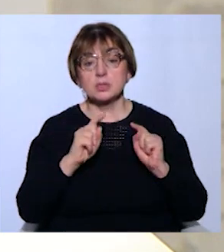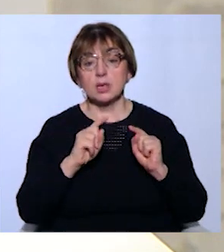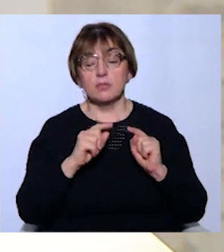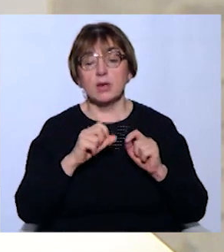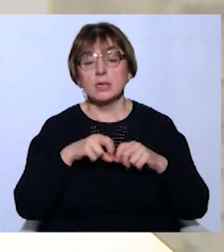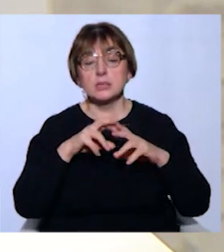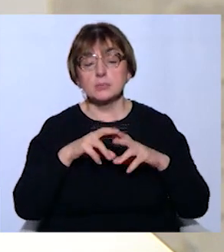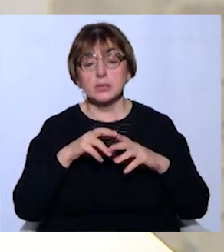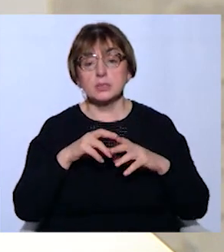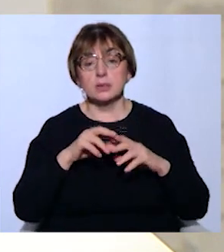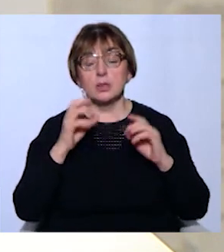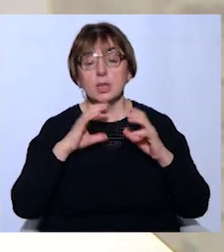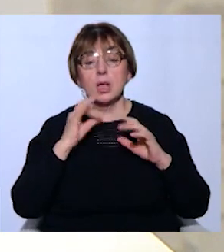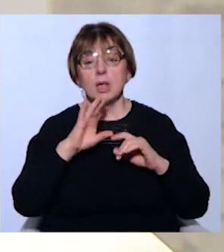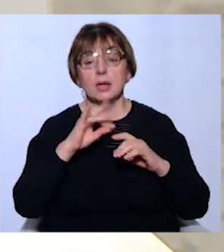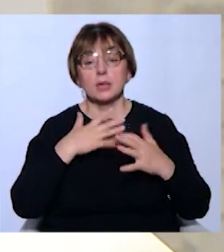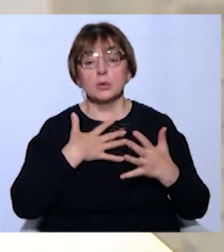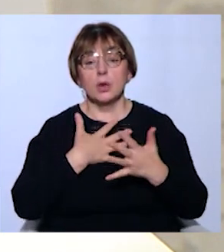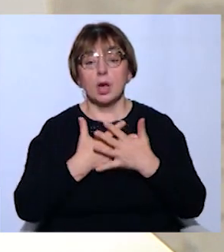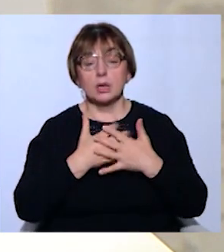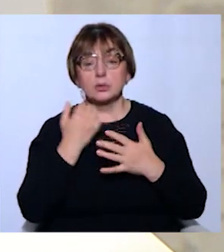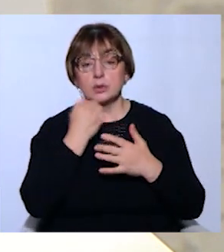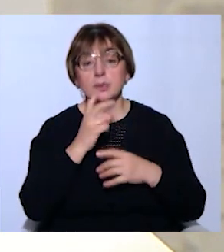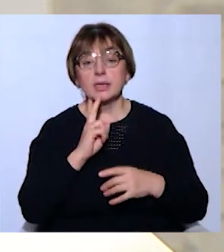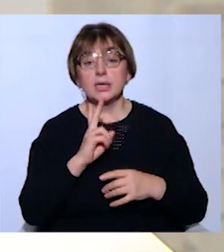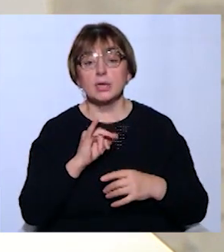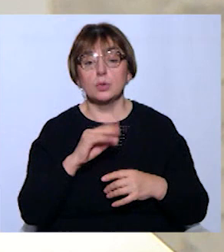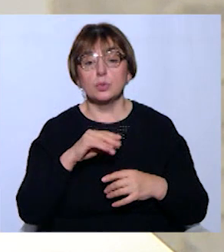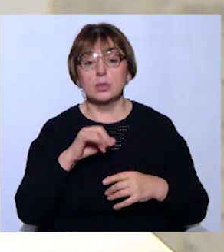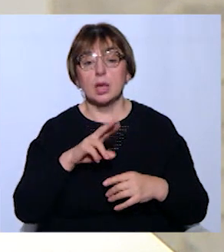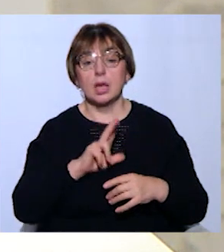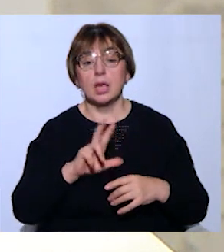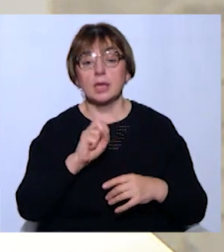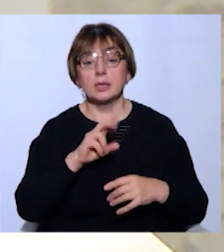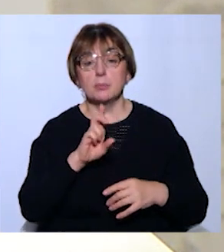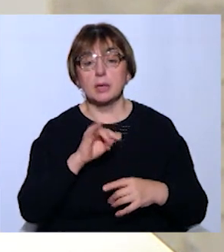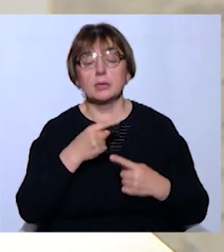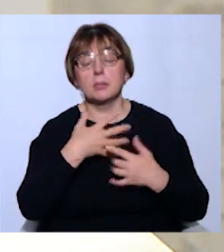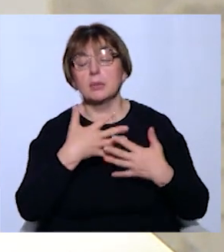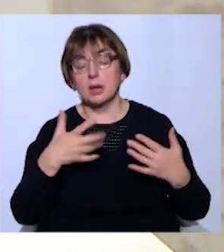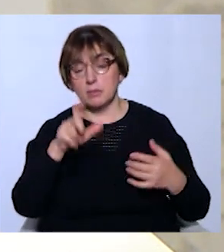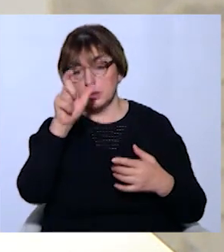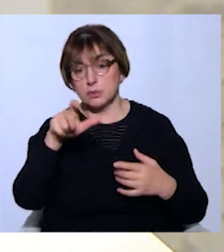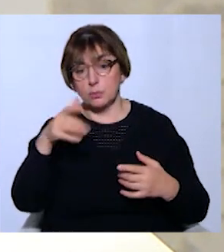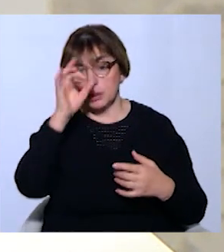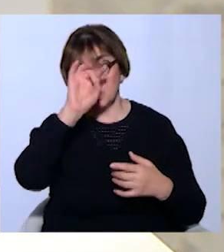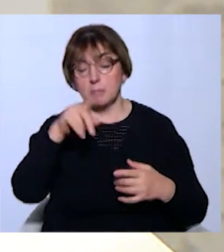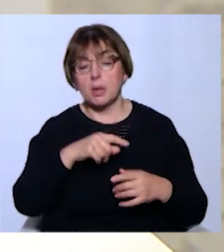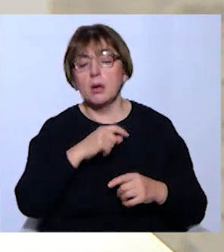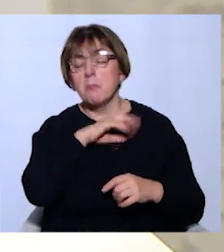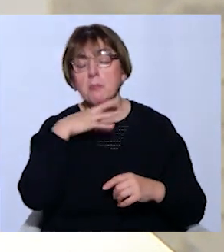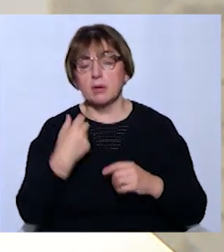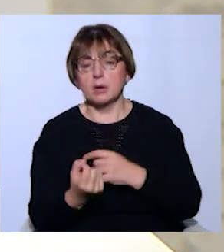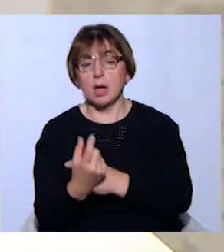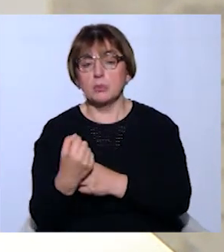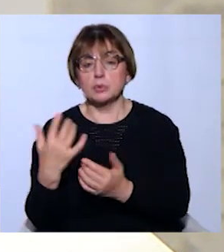რადიოაქტიური ნივთიერებები აღმოაჩინეს, იყვნენ პიერ და მარია კიური, ასევე ჰენრი ბეკერელი და მრავალი სხვა. მათ იმდენი აღმოჩენები